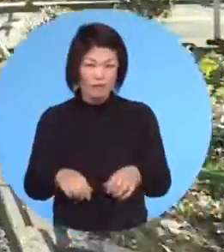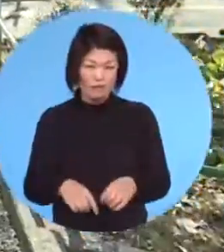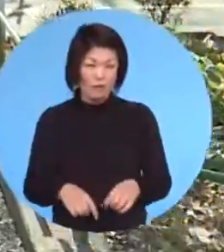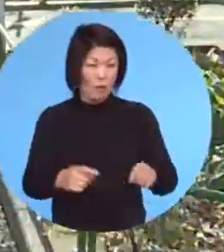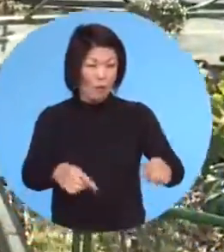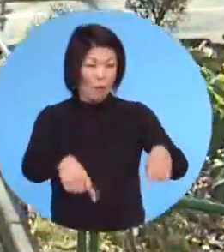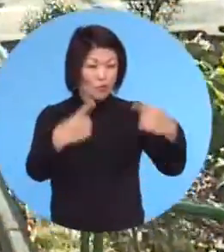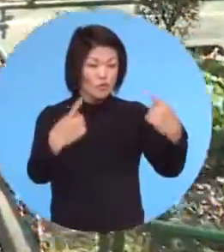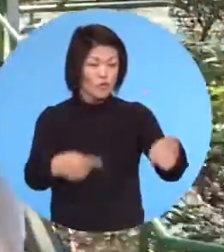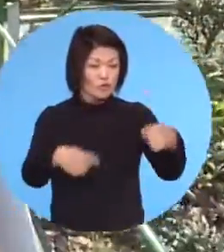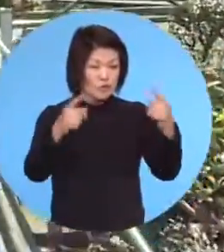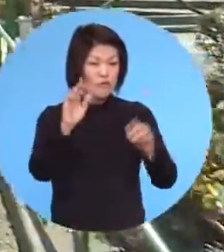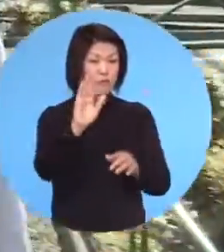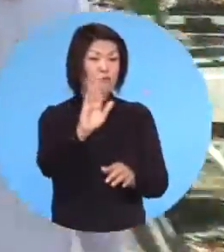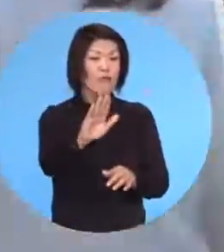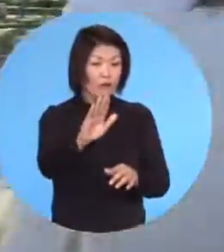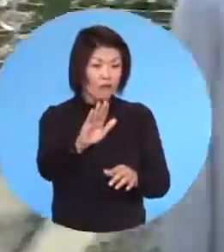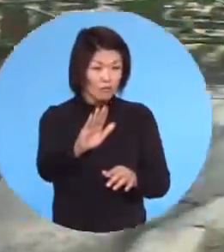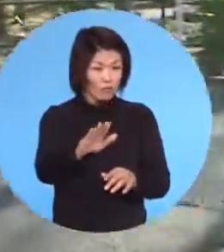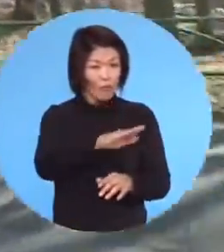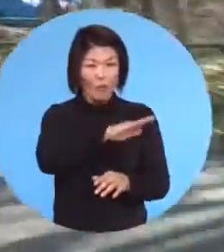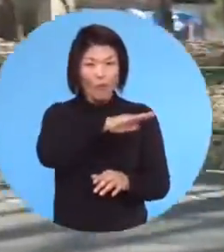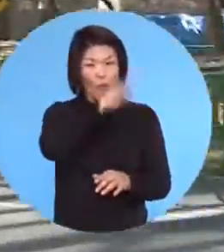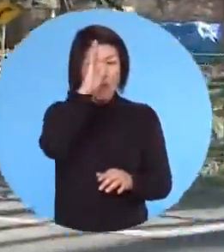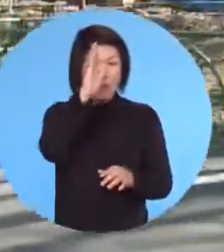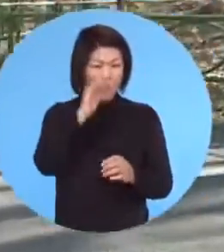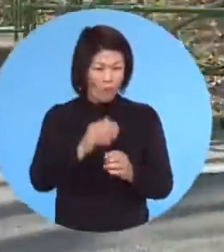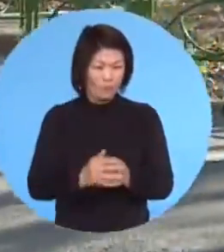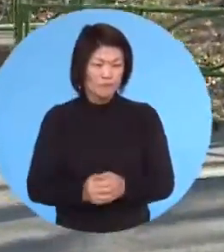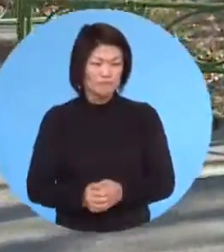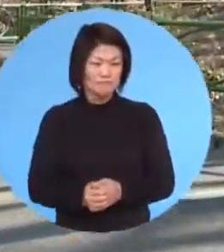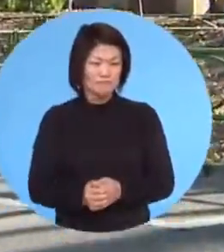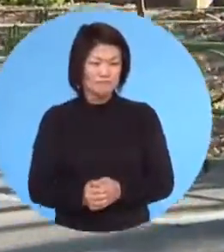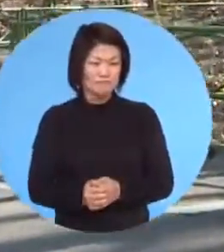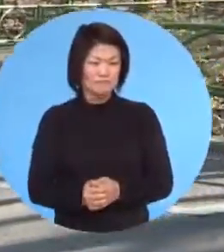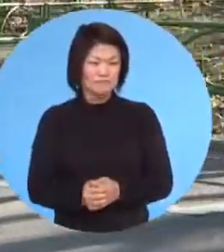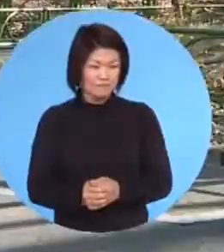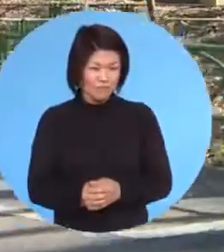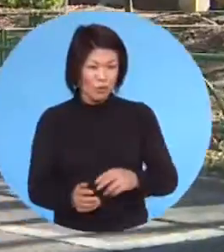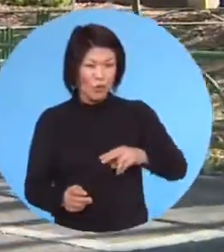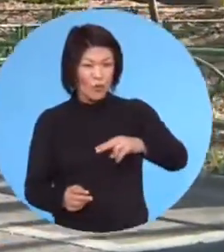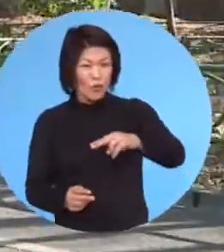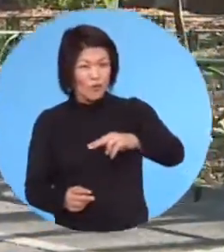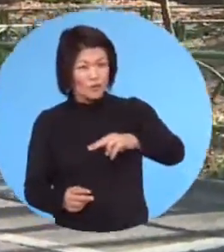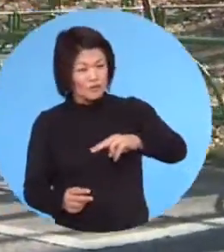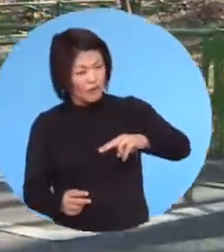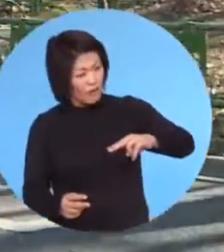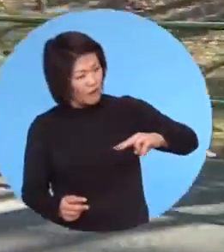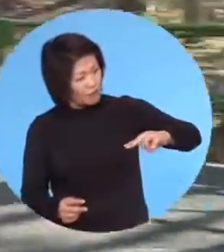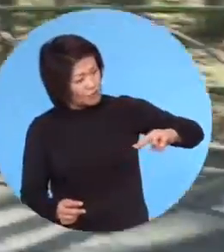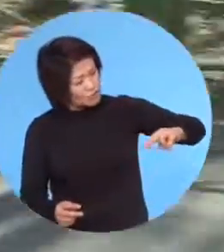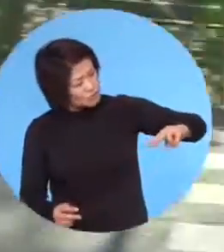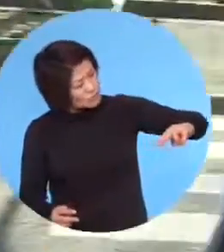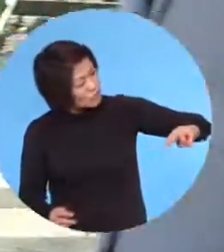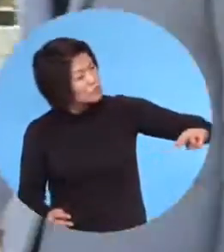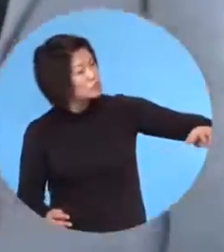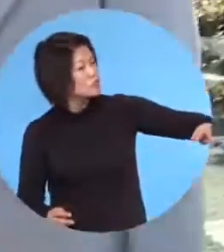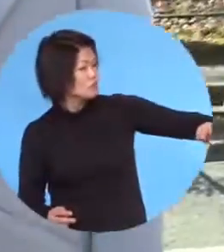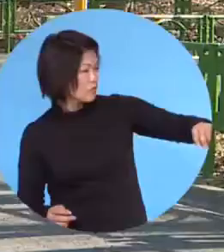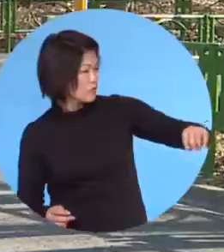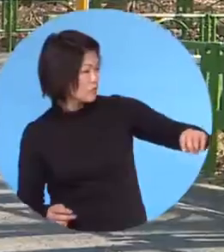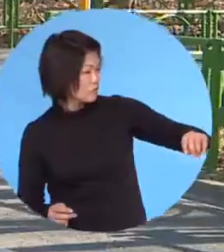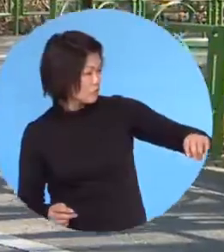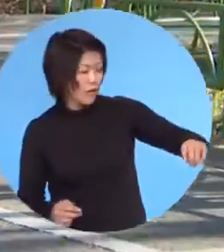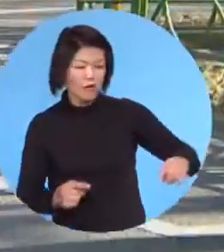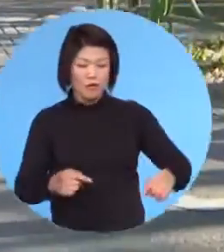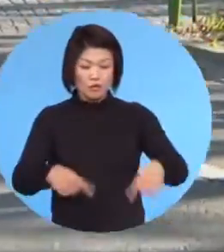踏切があります。本格的ですね。線路もしっかり続いていて、ちゃんとね、踏